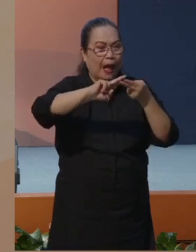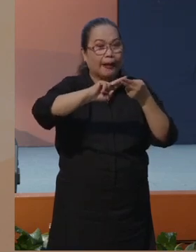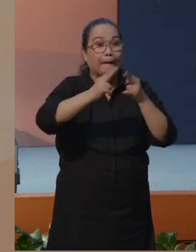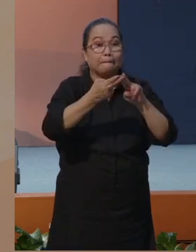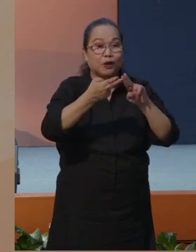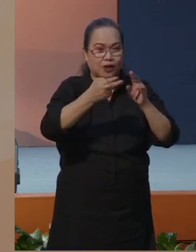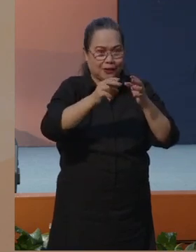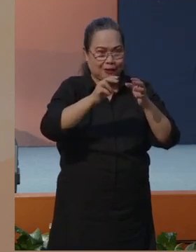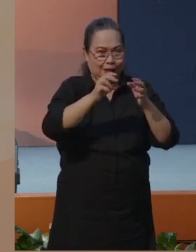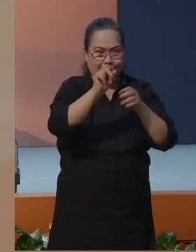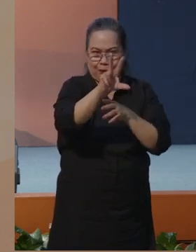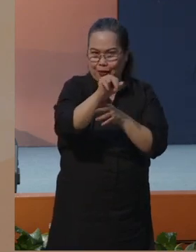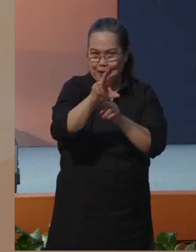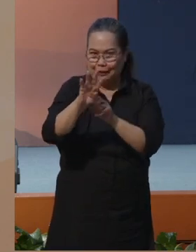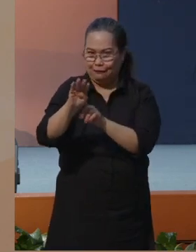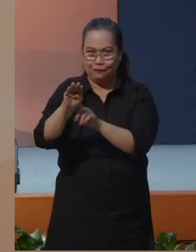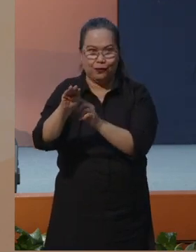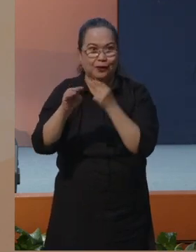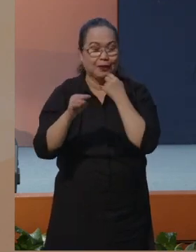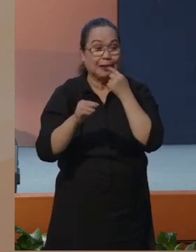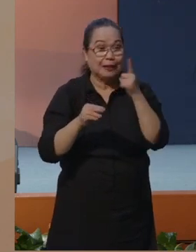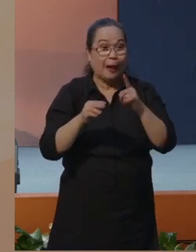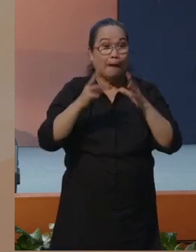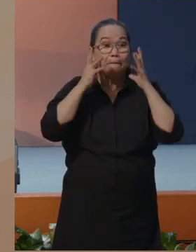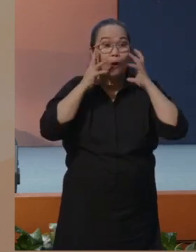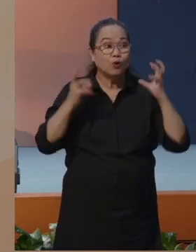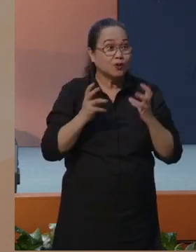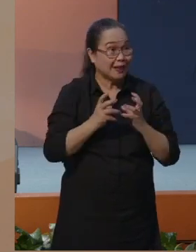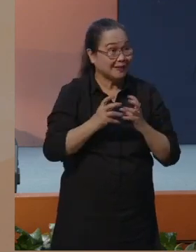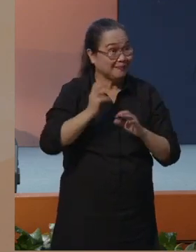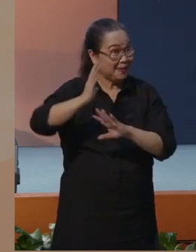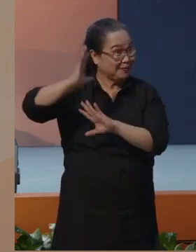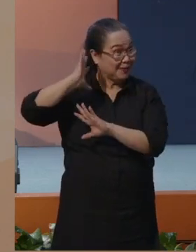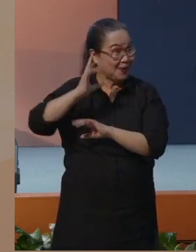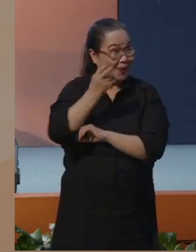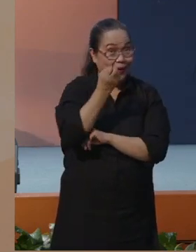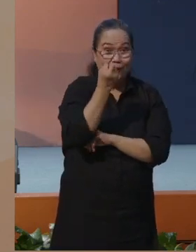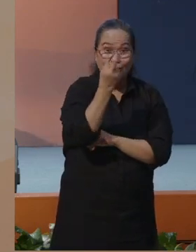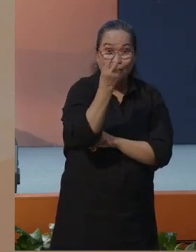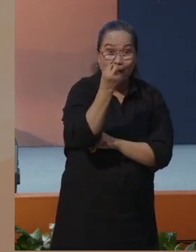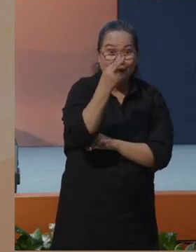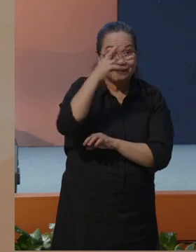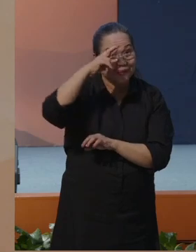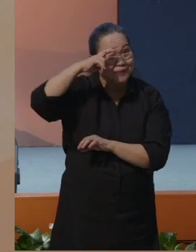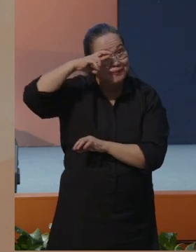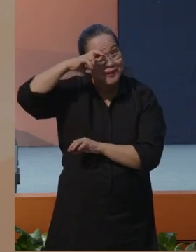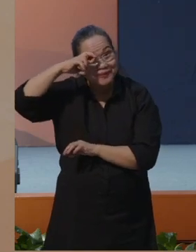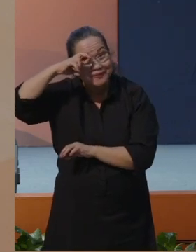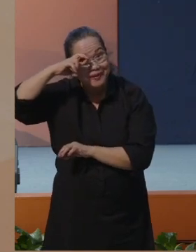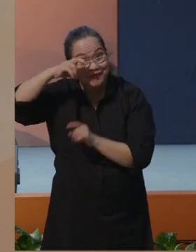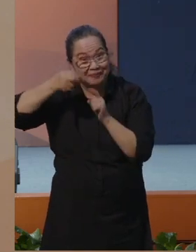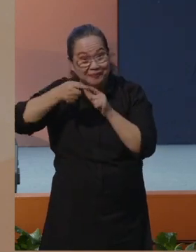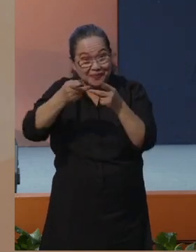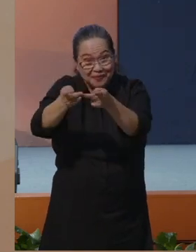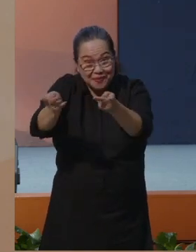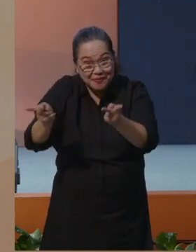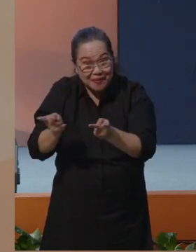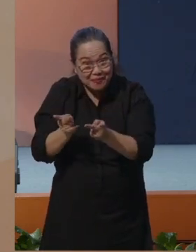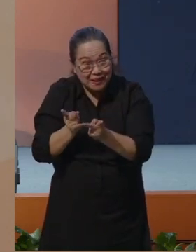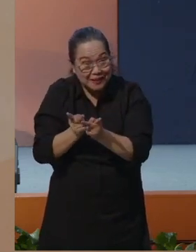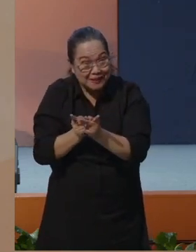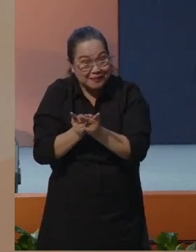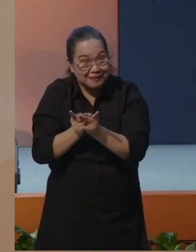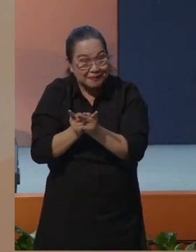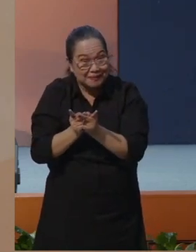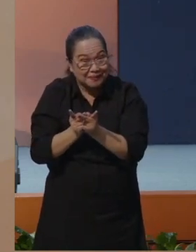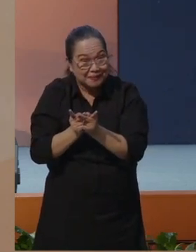and 14, nagpadala si Moses ng 12 spies mula sa Kadesh Barnea. Hindi ko alam kung